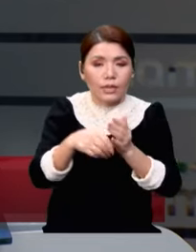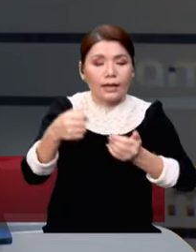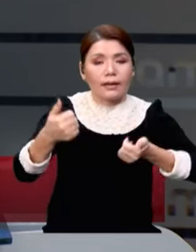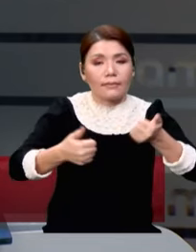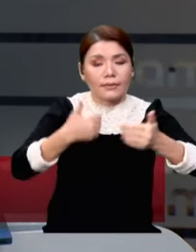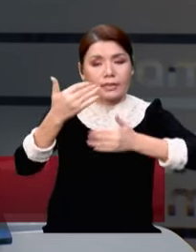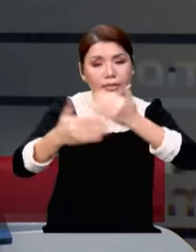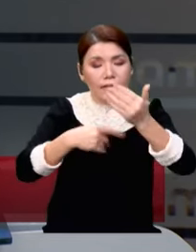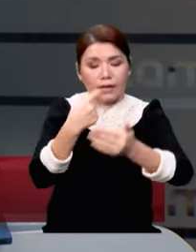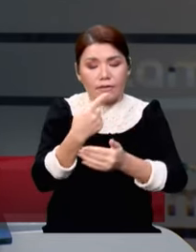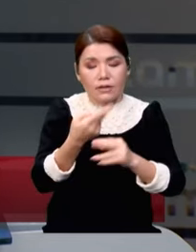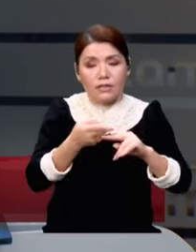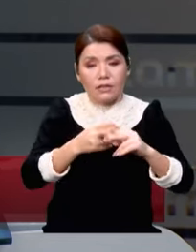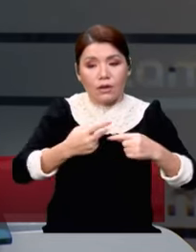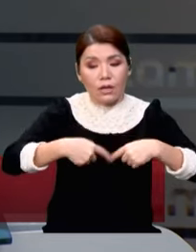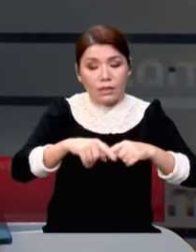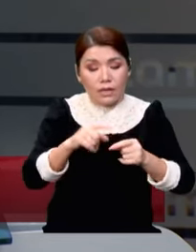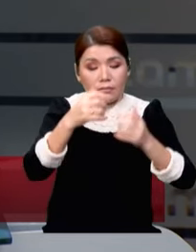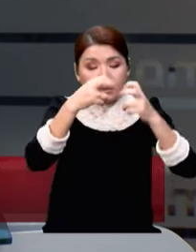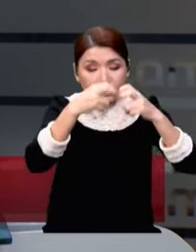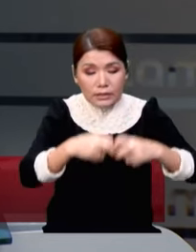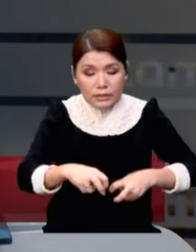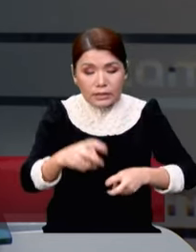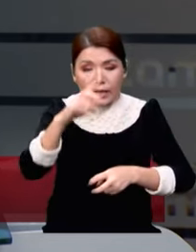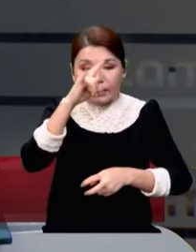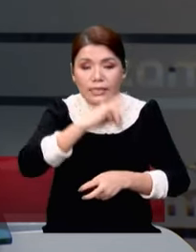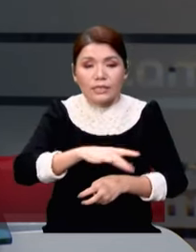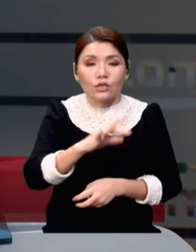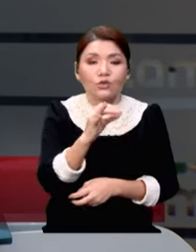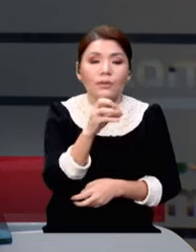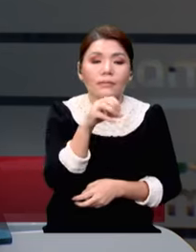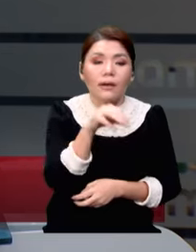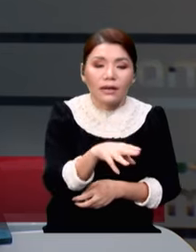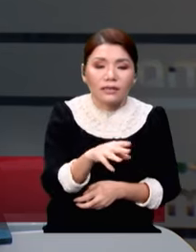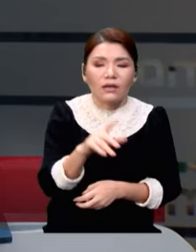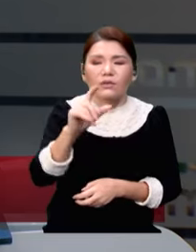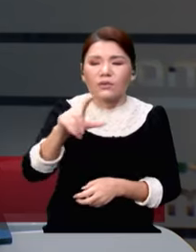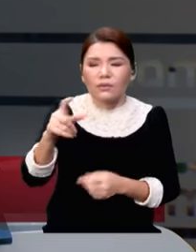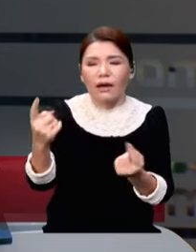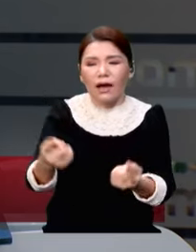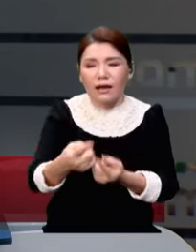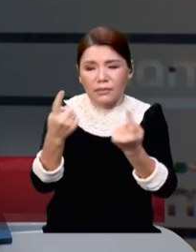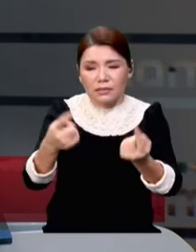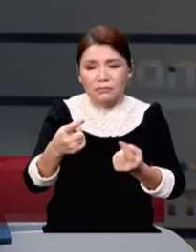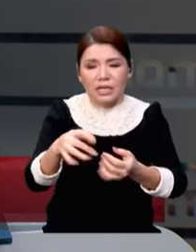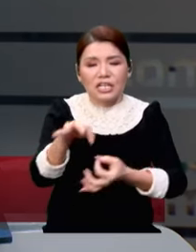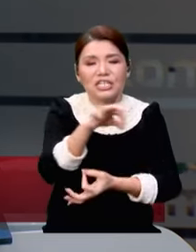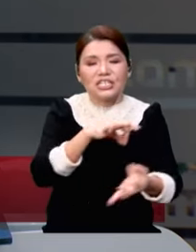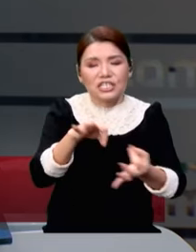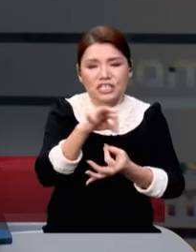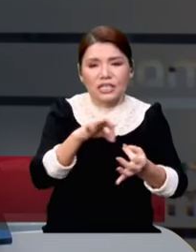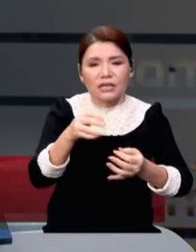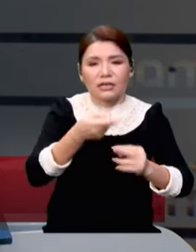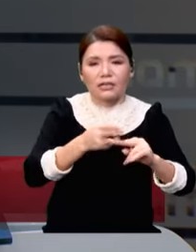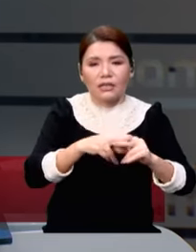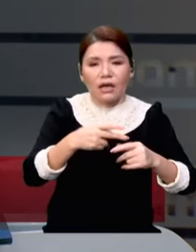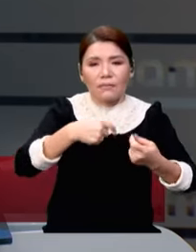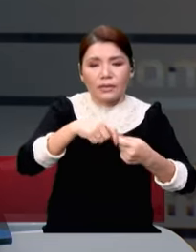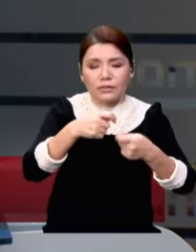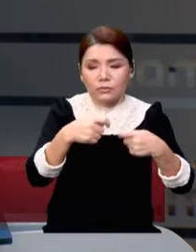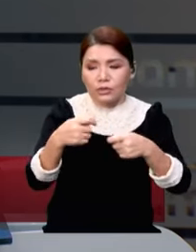конкуренции. Согласно профильному анализу, казахстанские супермаркеты навязывают лишние коммерческие услуги. И за все это в конечном